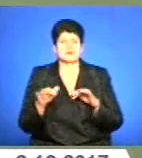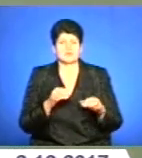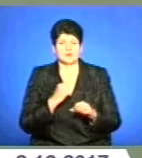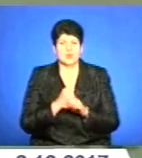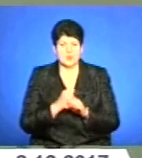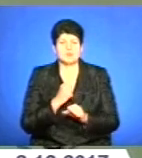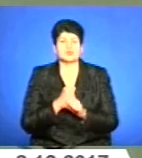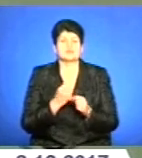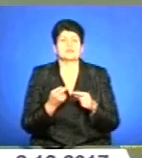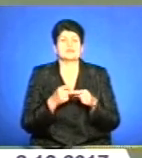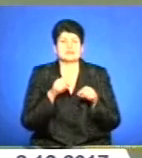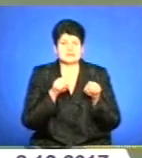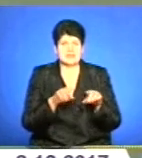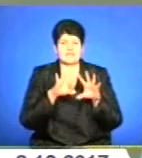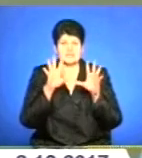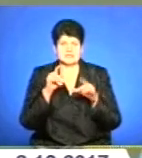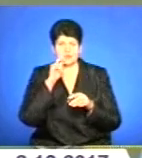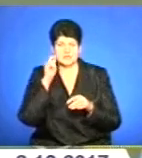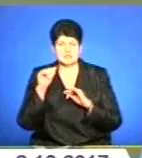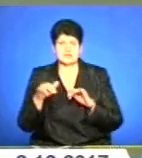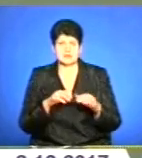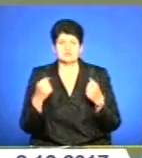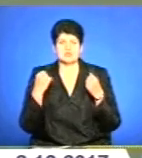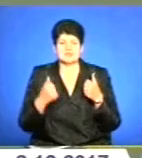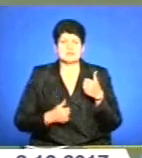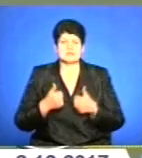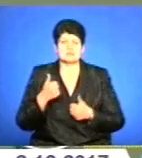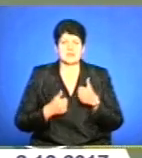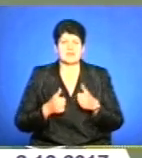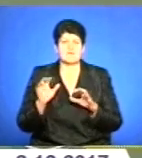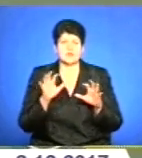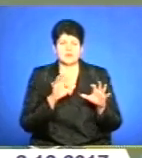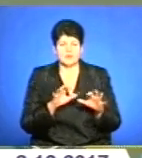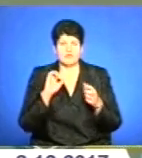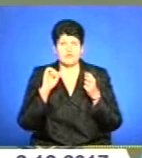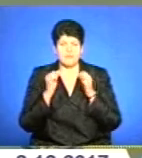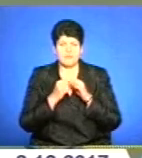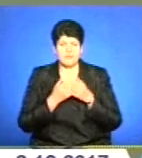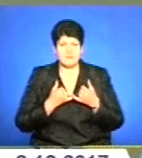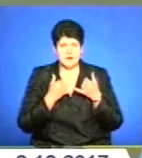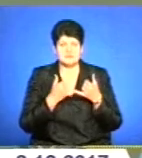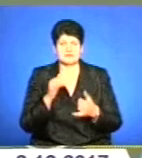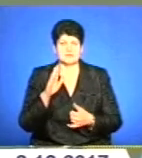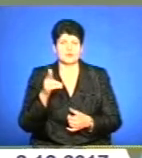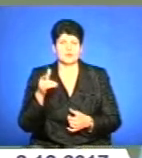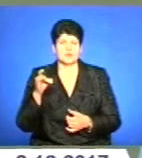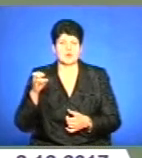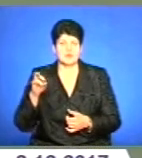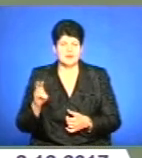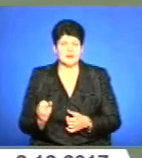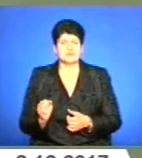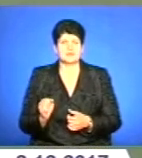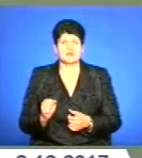і зробили у цей всеукраїнський захід по спортивних змаганнях з волейболу в пам'ять Віктора Гурняка, в